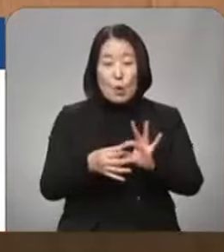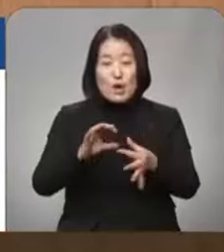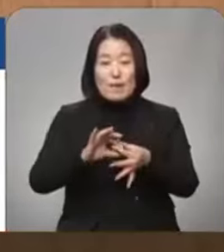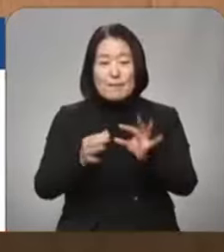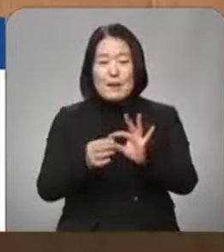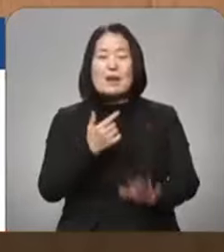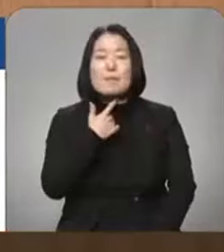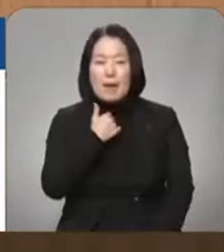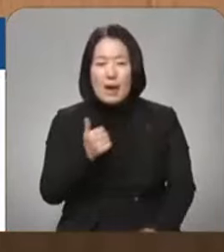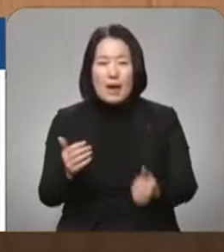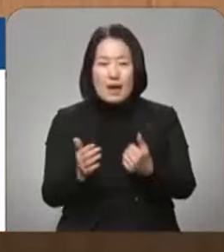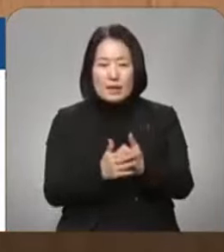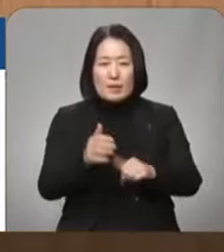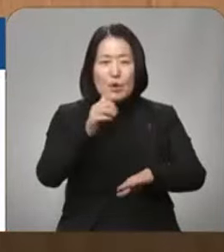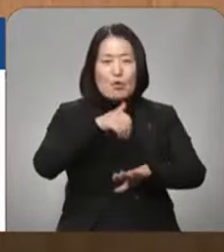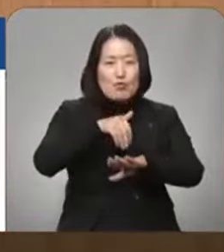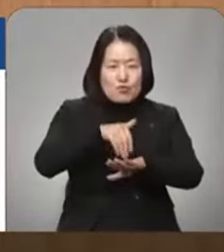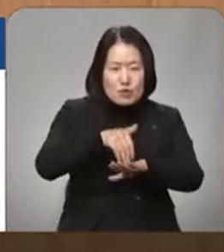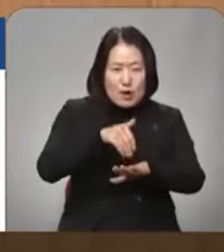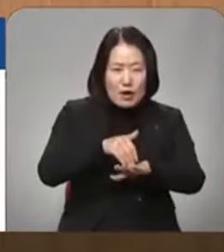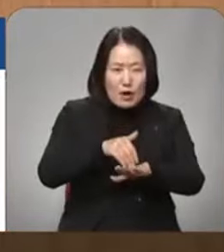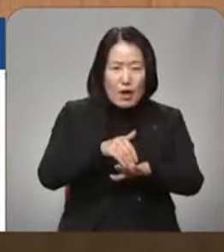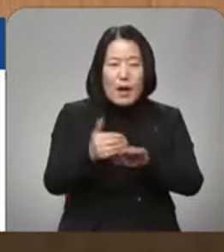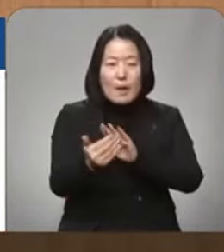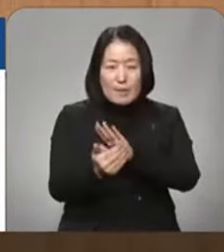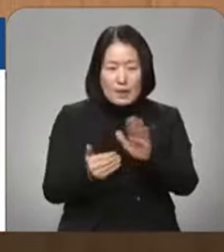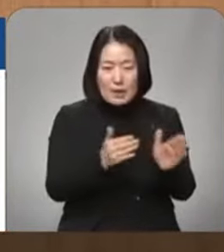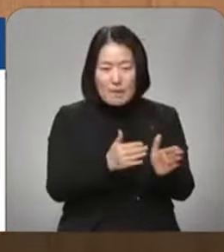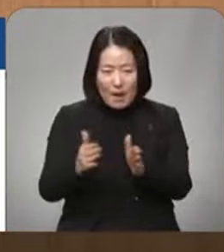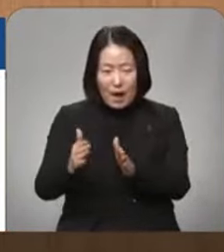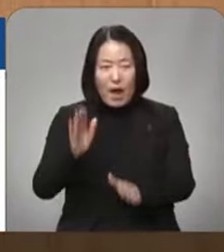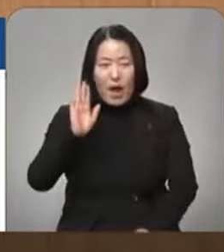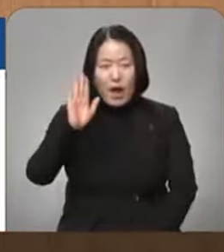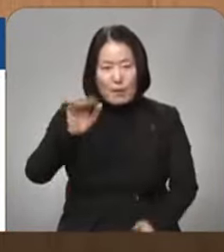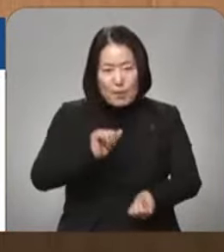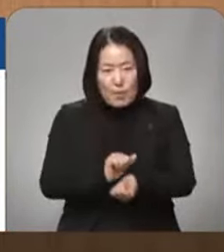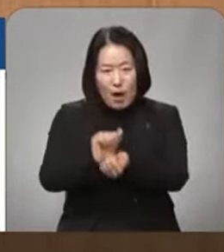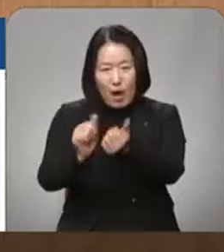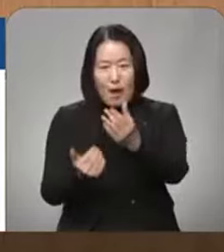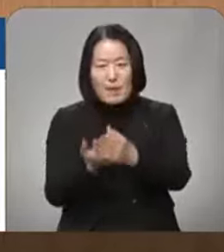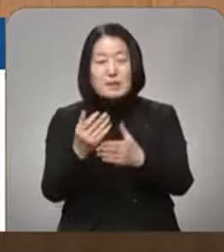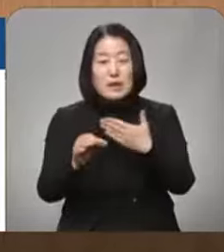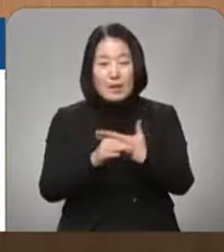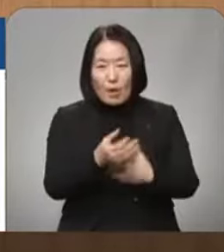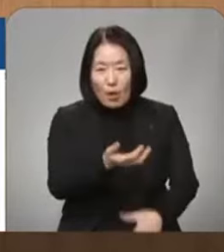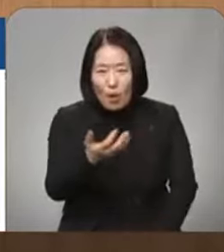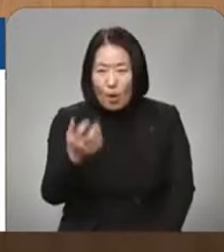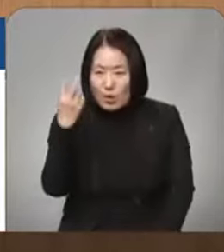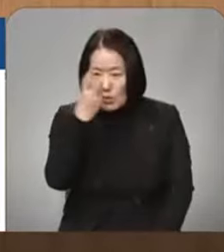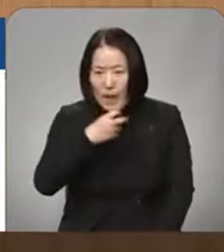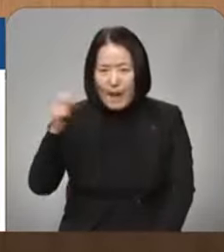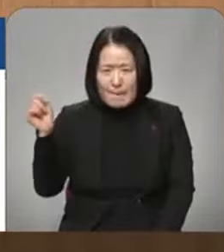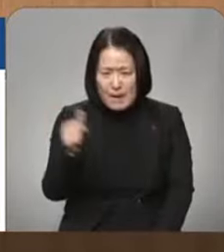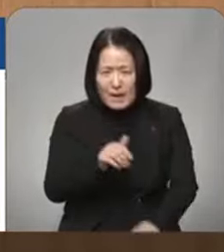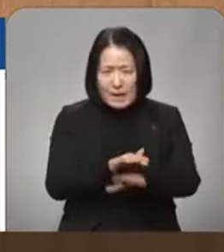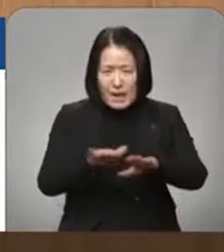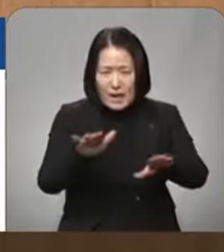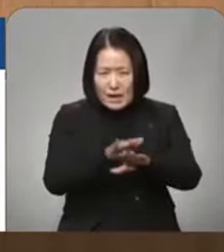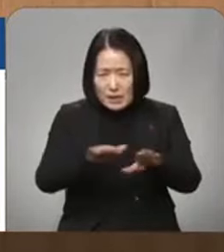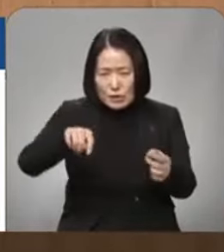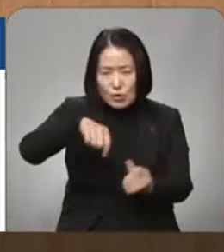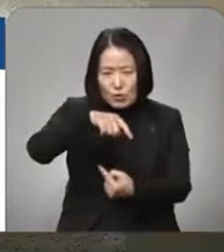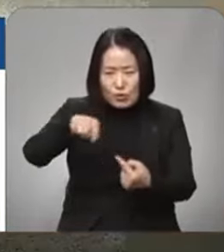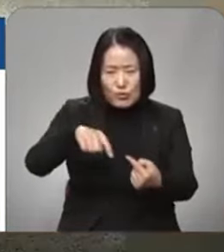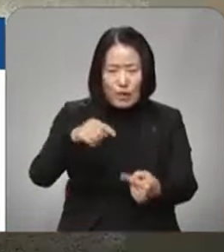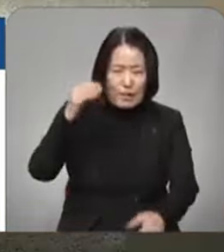부처 합동 모의 훈련 등을 통해 대비해왔고 앞으로 감염병 발생 시 역학조사 등 신속히 대응하여 경기 운영에